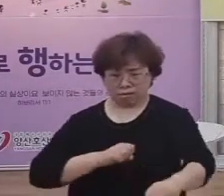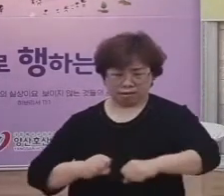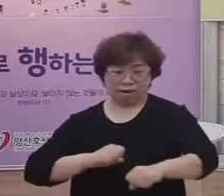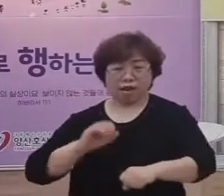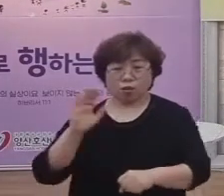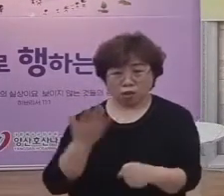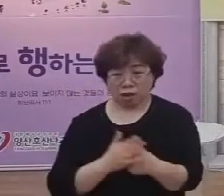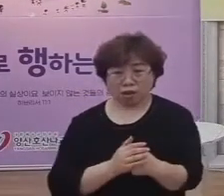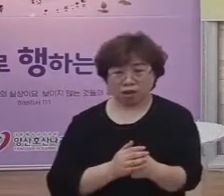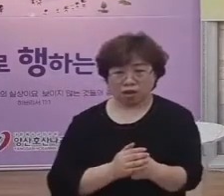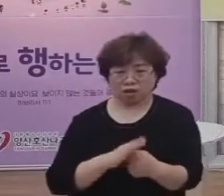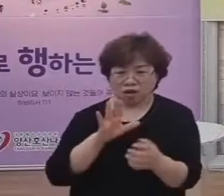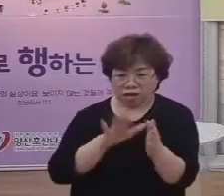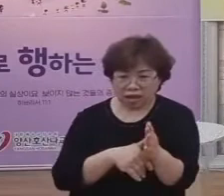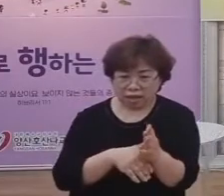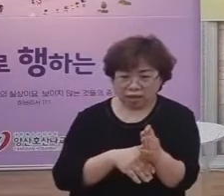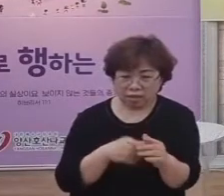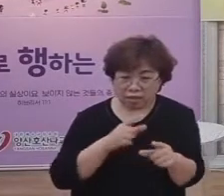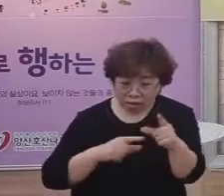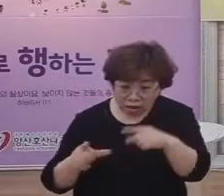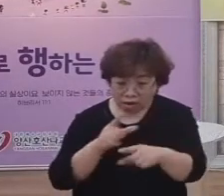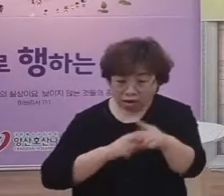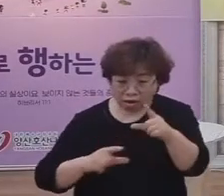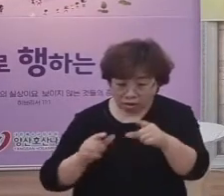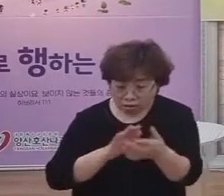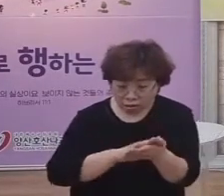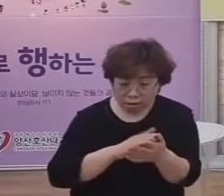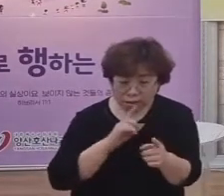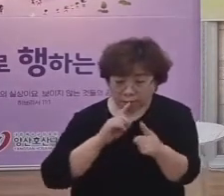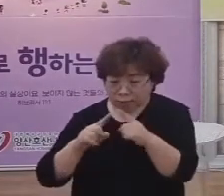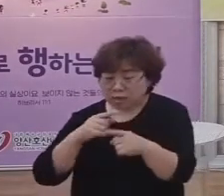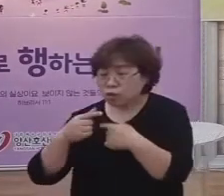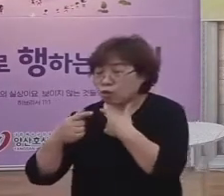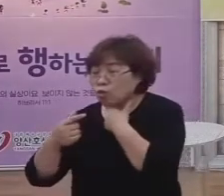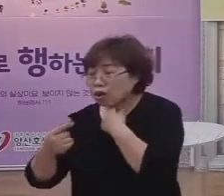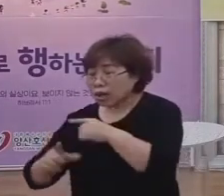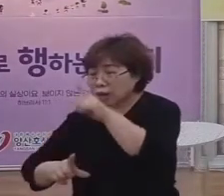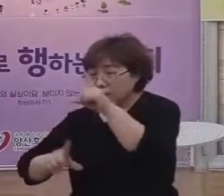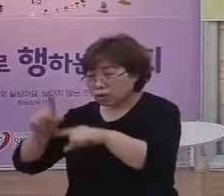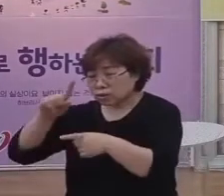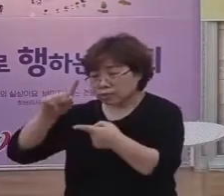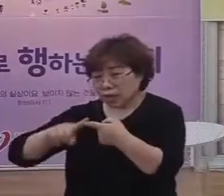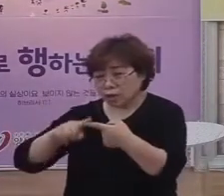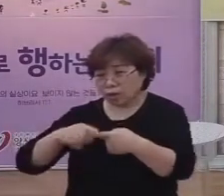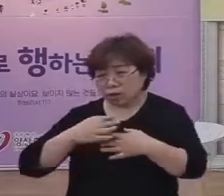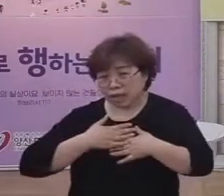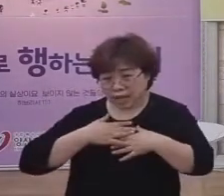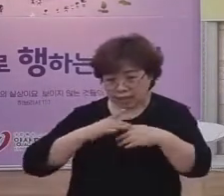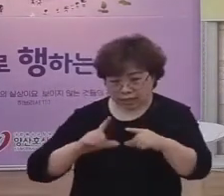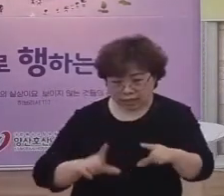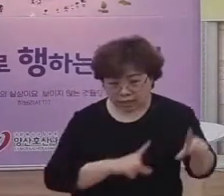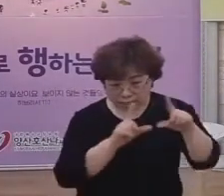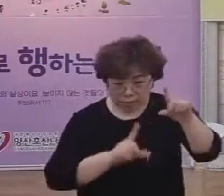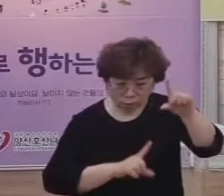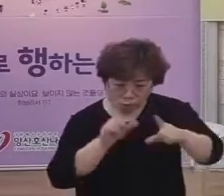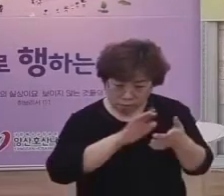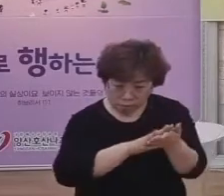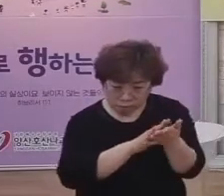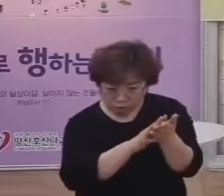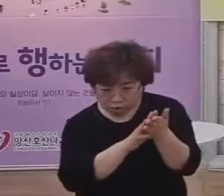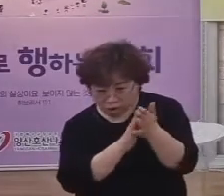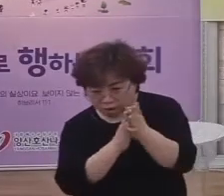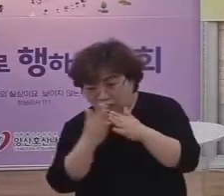보면 점점점 우리는 그 말씀이 원하시는 모습대로 변화되어 간다.